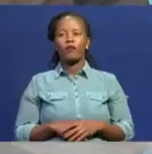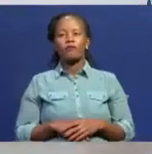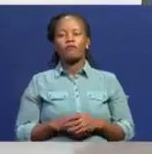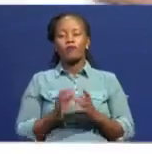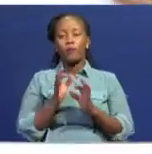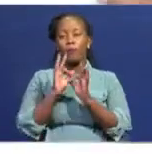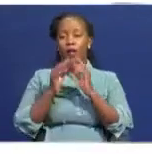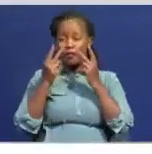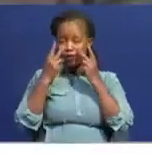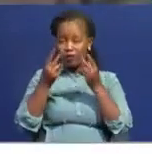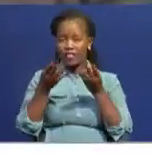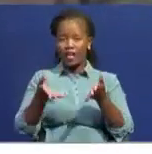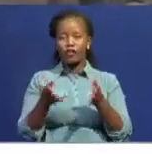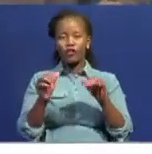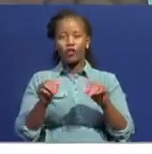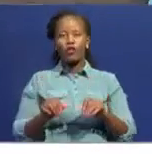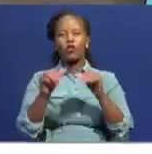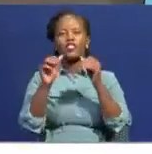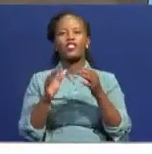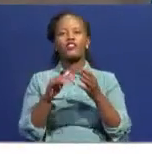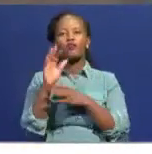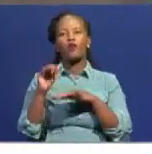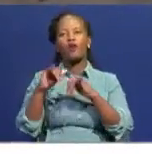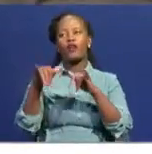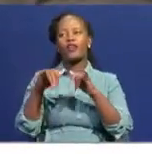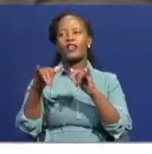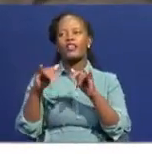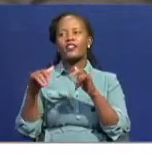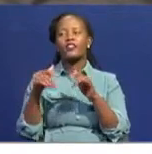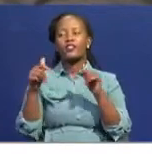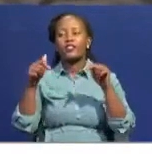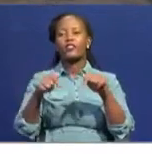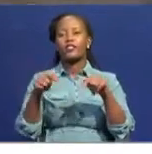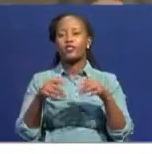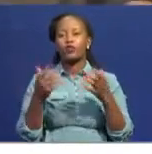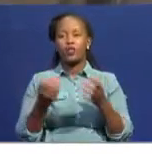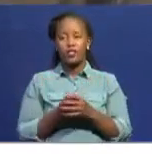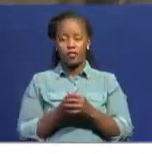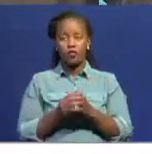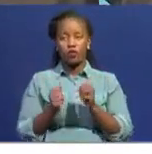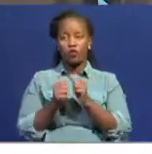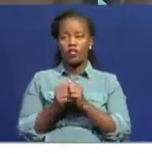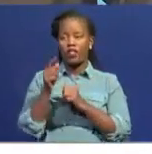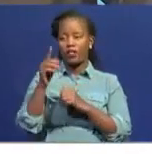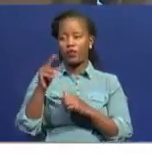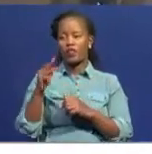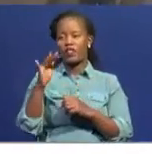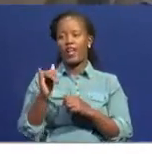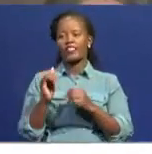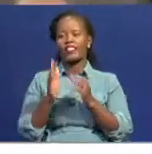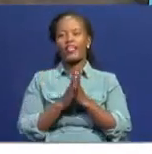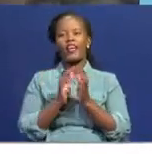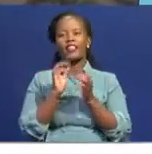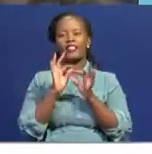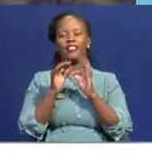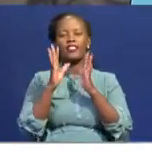Kama ndio mwanzo unajiunga nasi, tunaendelea na taarifa zetu za siku hii ya leo nikiwa na mwenzangu Nancy Onyancha na